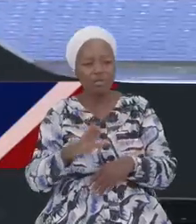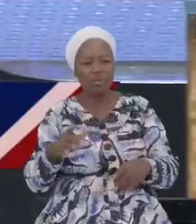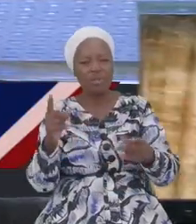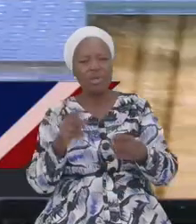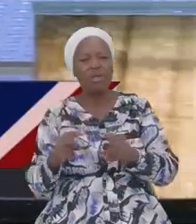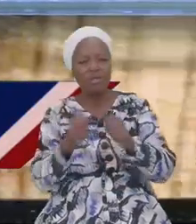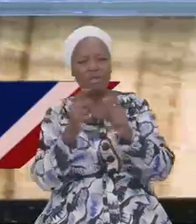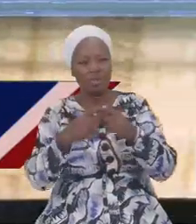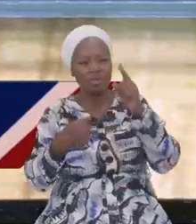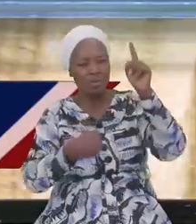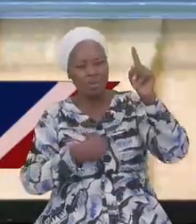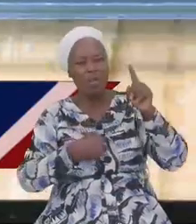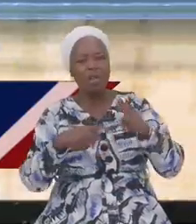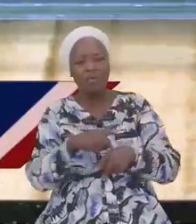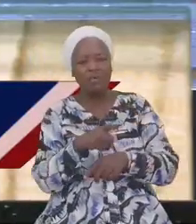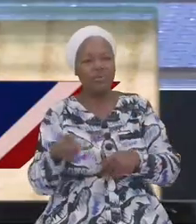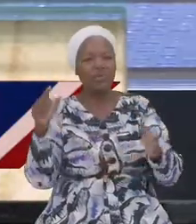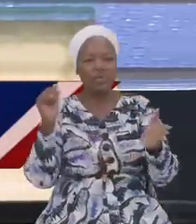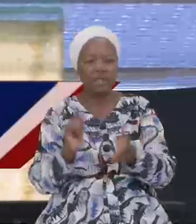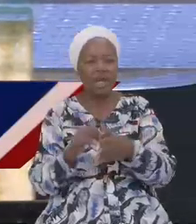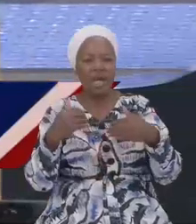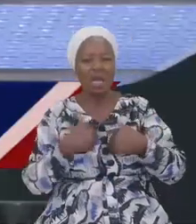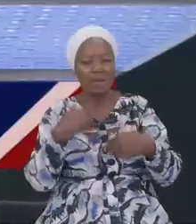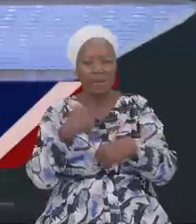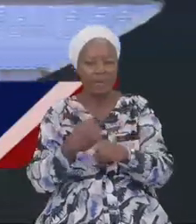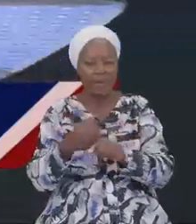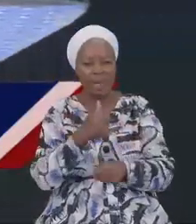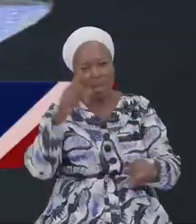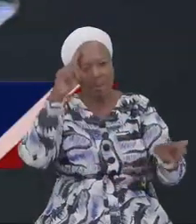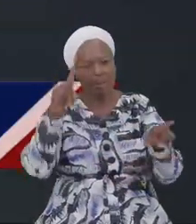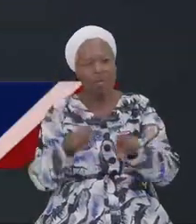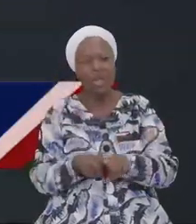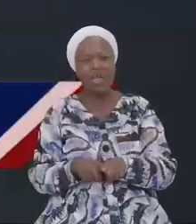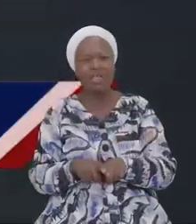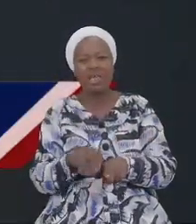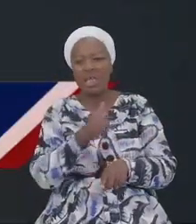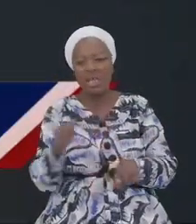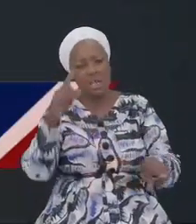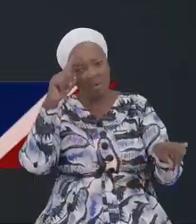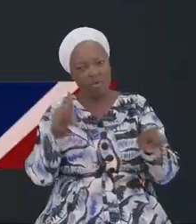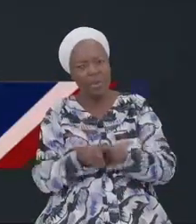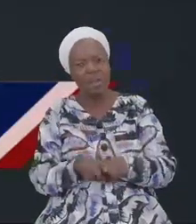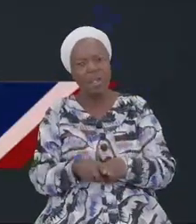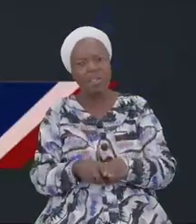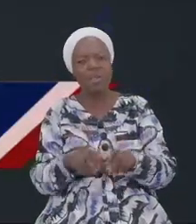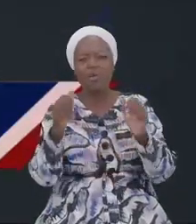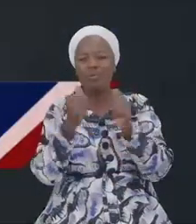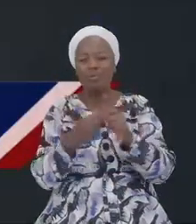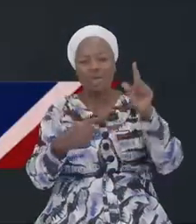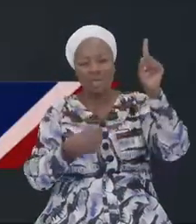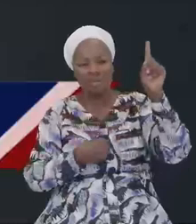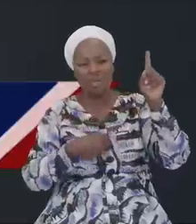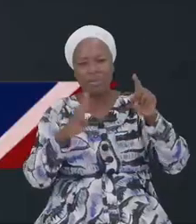qui ont fait alliance avec moi. Alliance avec moi par